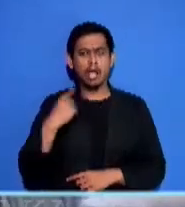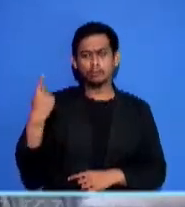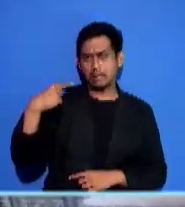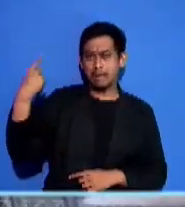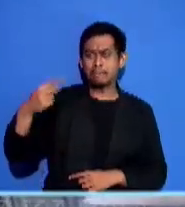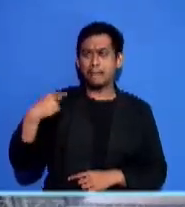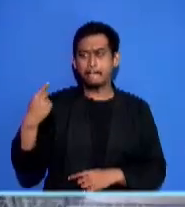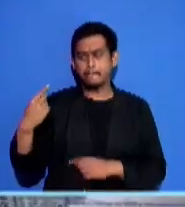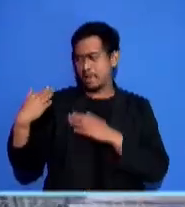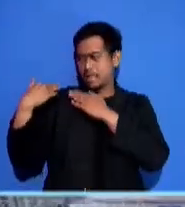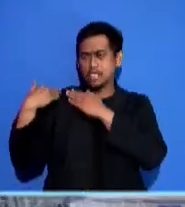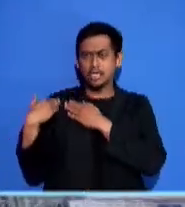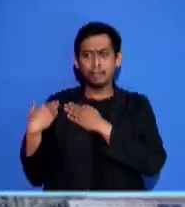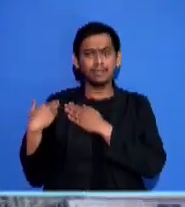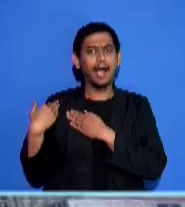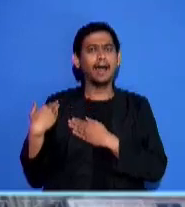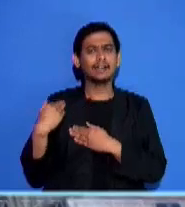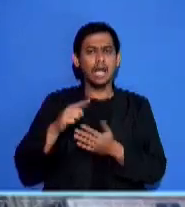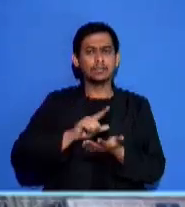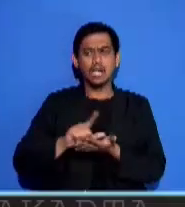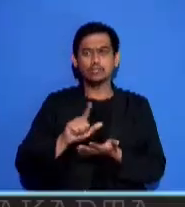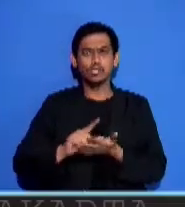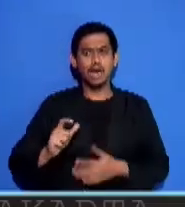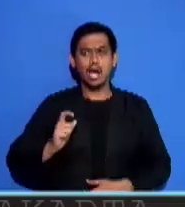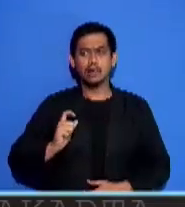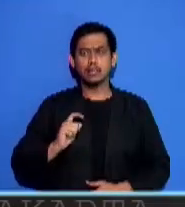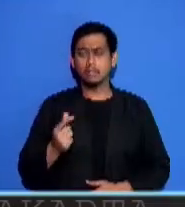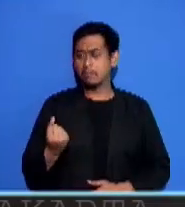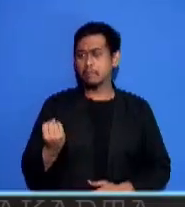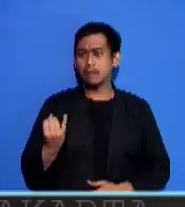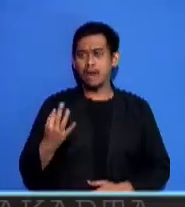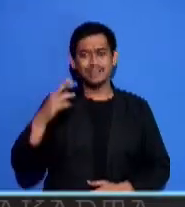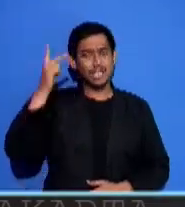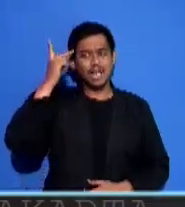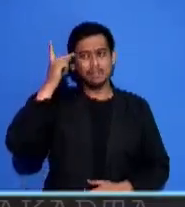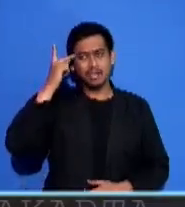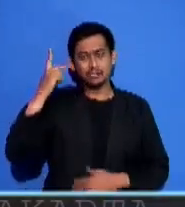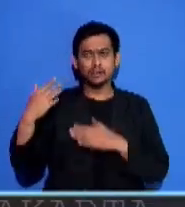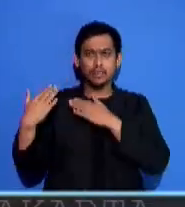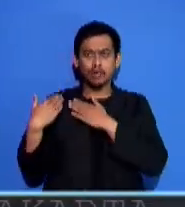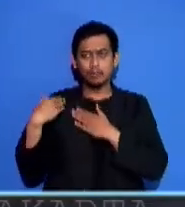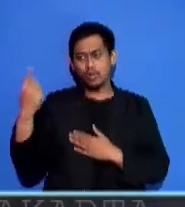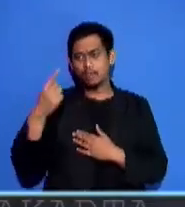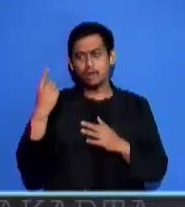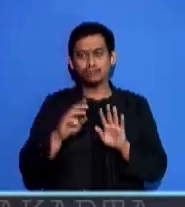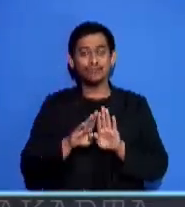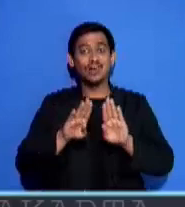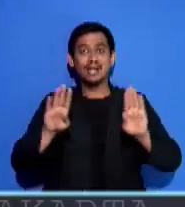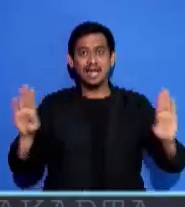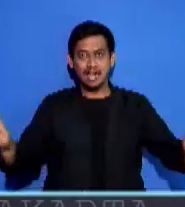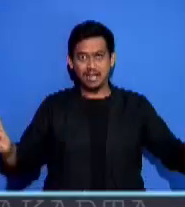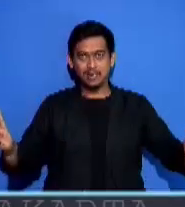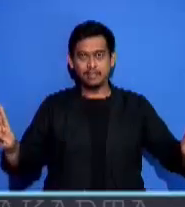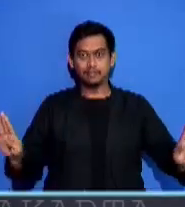publik diminta melaporkan harta kekayaannya pemimpin negara atau pejabat publik semestinya bersikap transparan termasuk